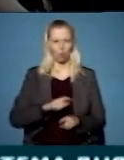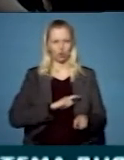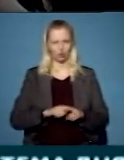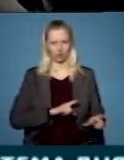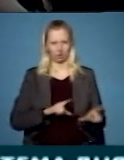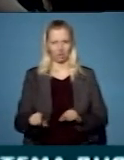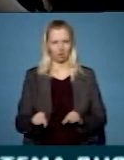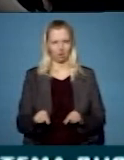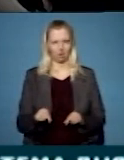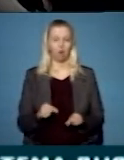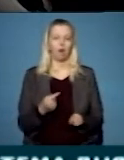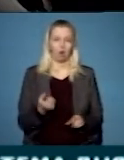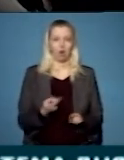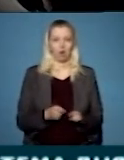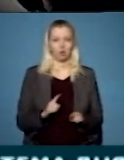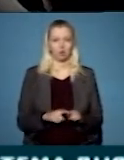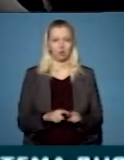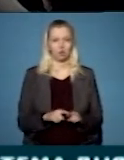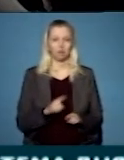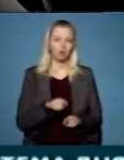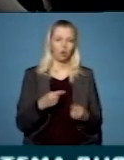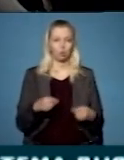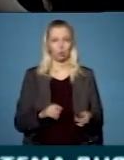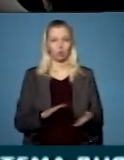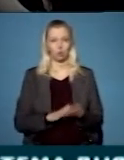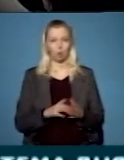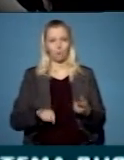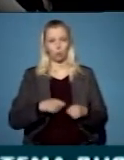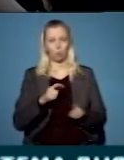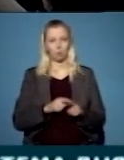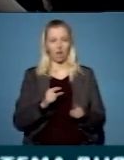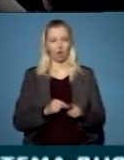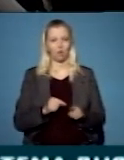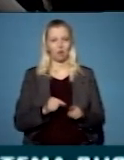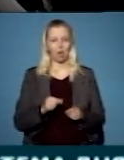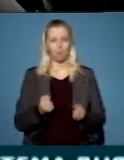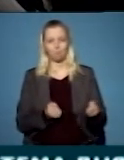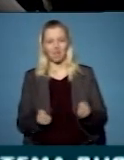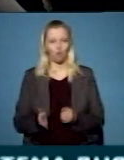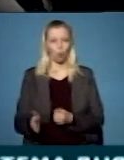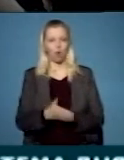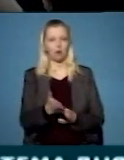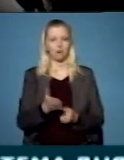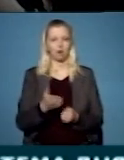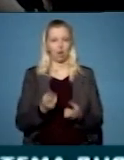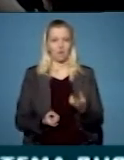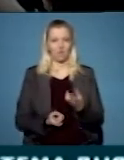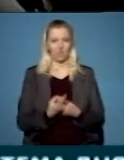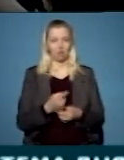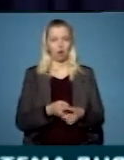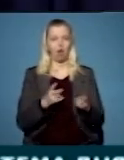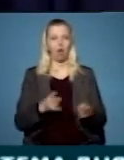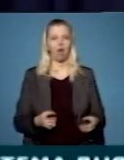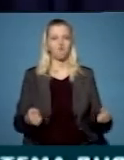їхати швидше. А це, в свою чергу, за тих чи інших ситуацій, порушення правил маневрування і так далі, і тому подібне, тобто виникає